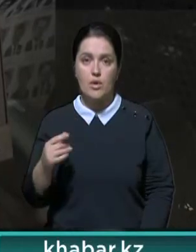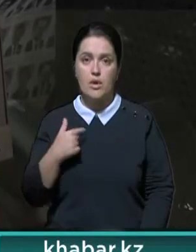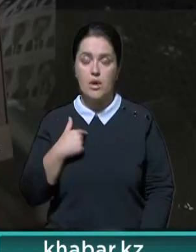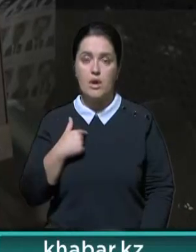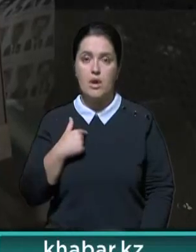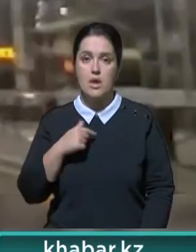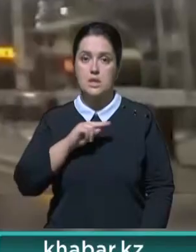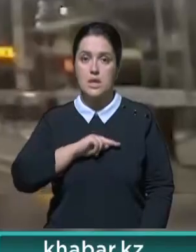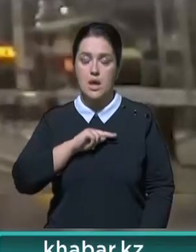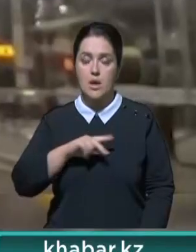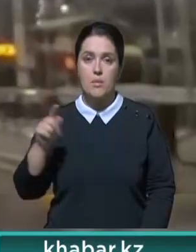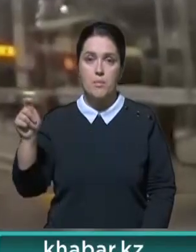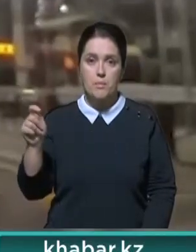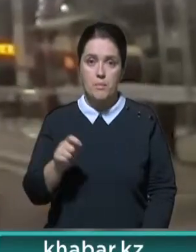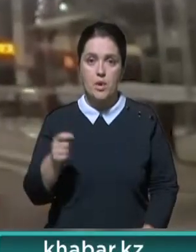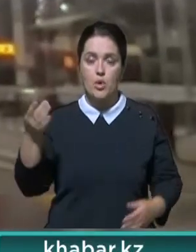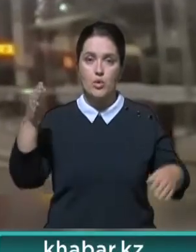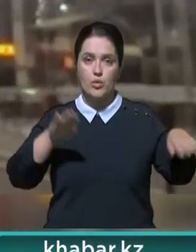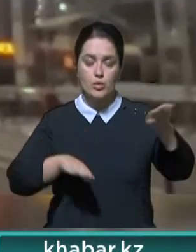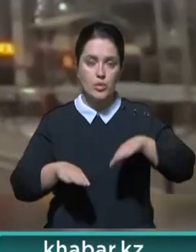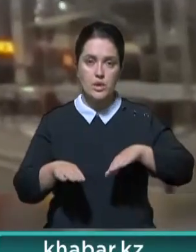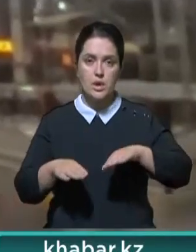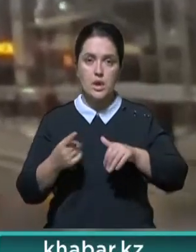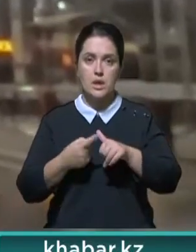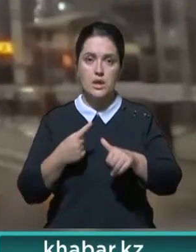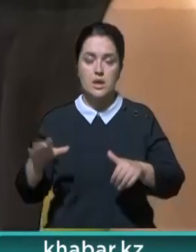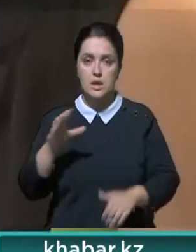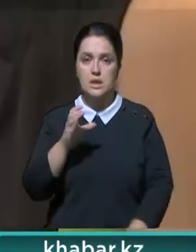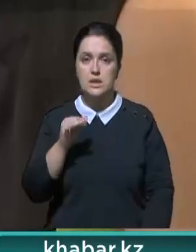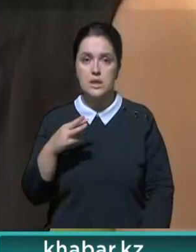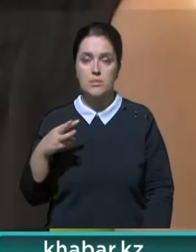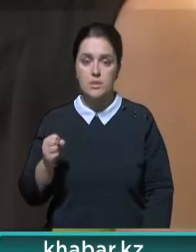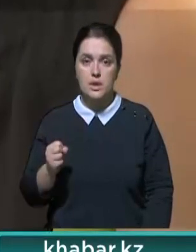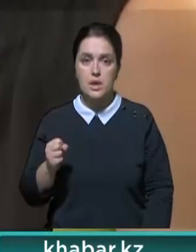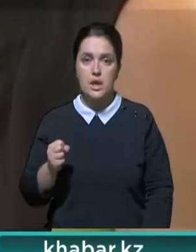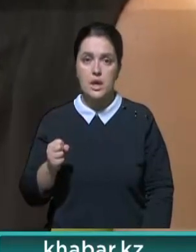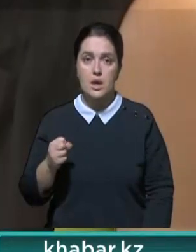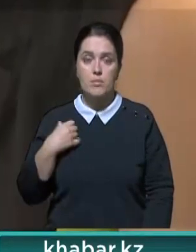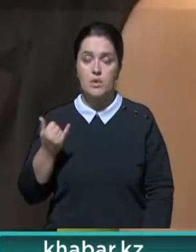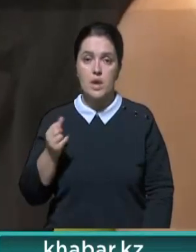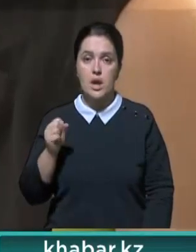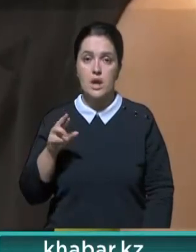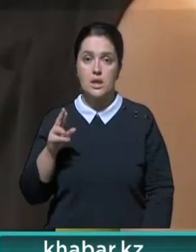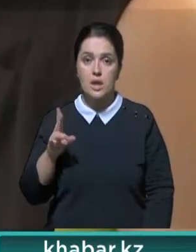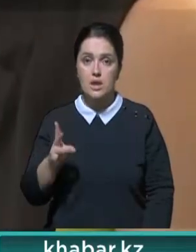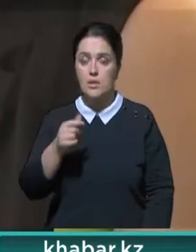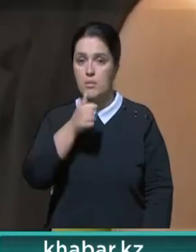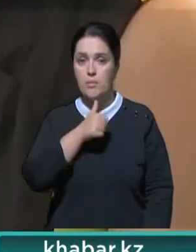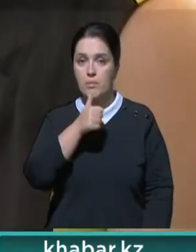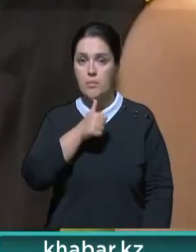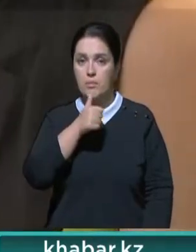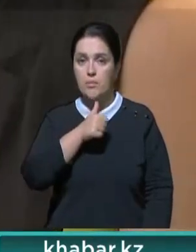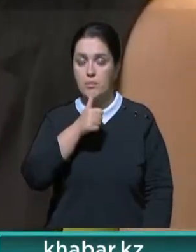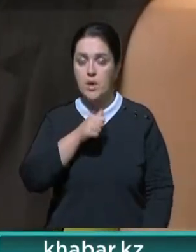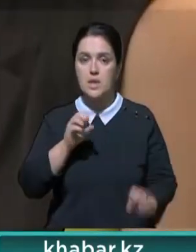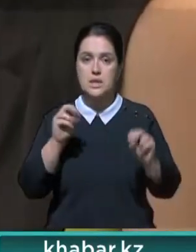работы приехал в горы. Это называется район Мишима. И сейчас мы с Аяном проведем небольшой эксперимент. С